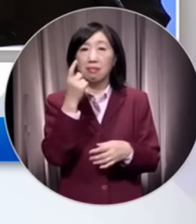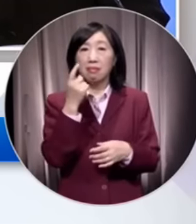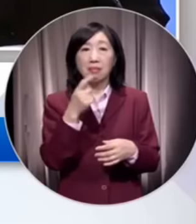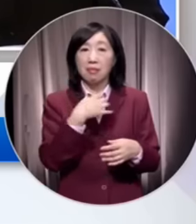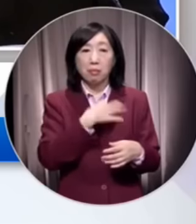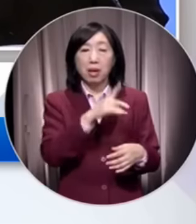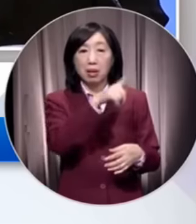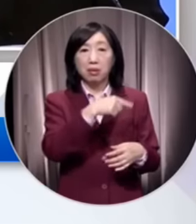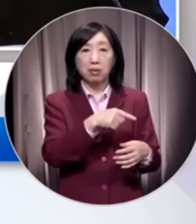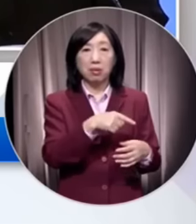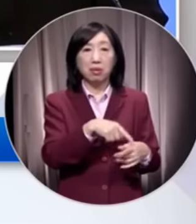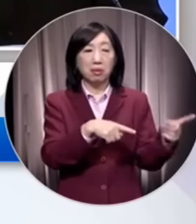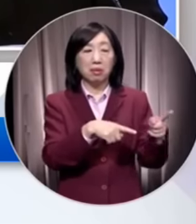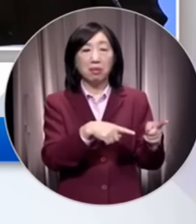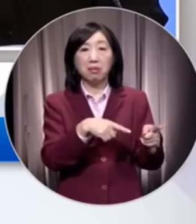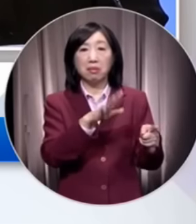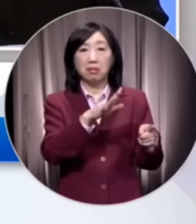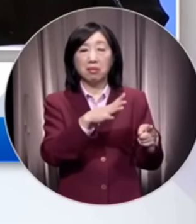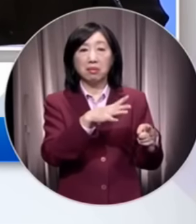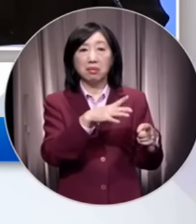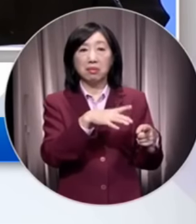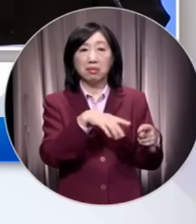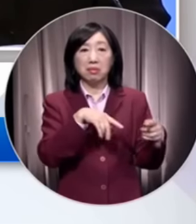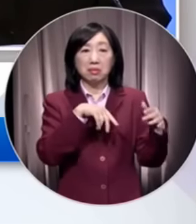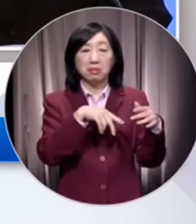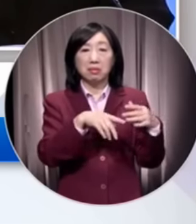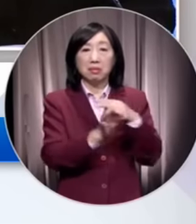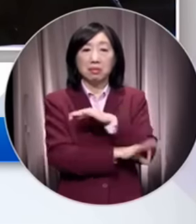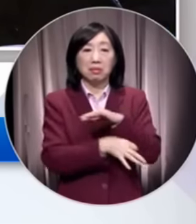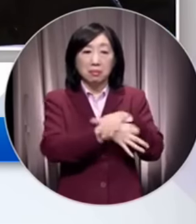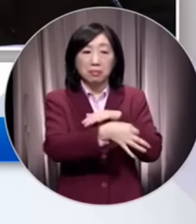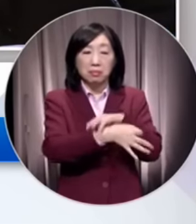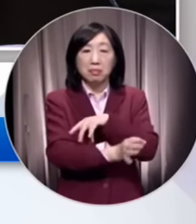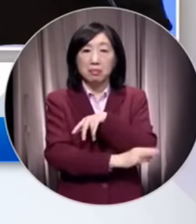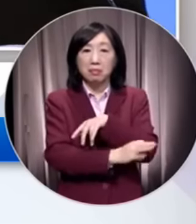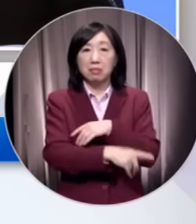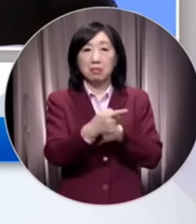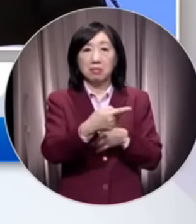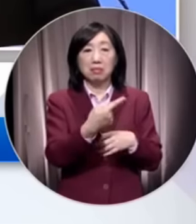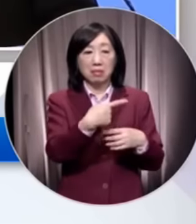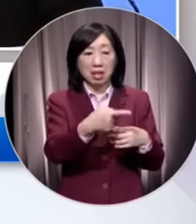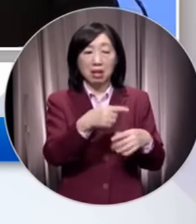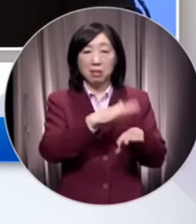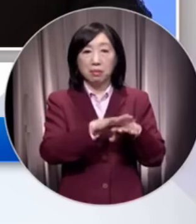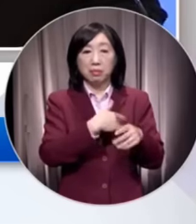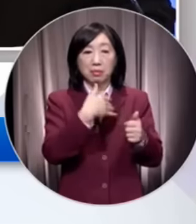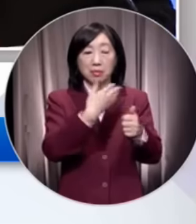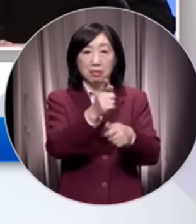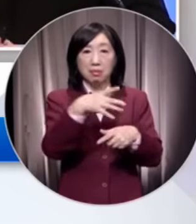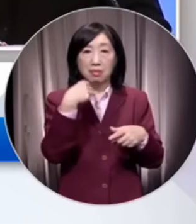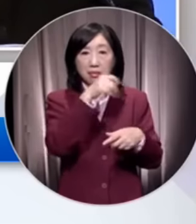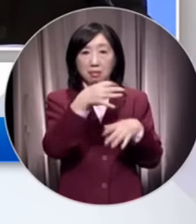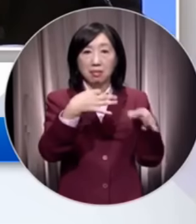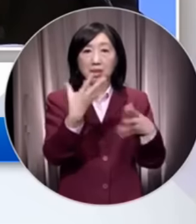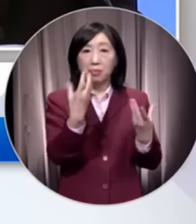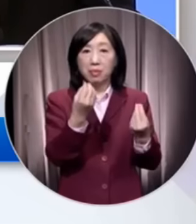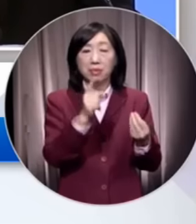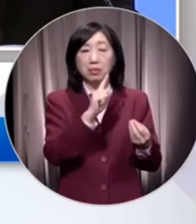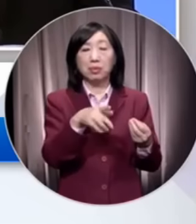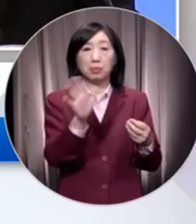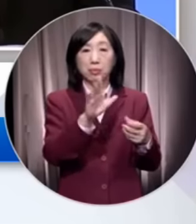特定的买办而不会受到不公平的待遇，你们会怎么去处理这两个问